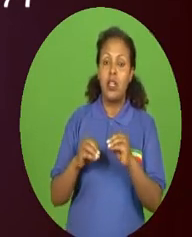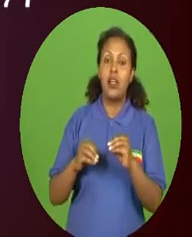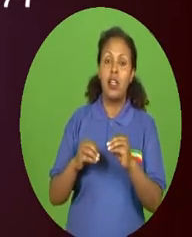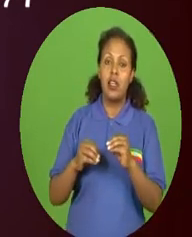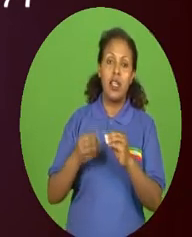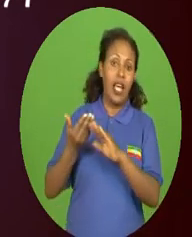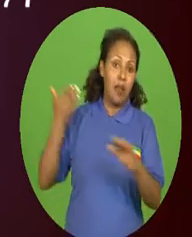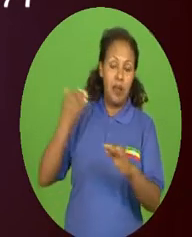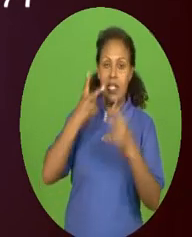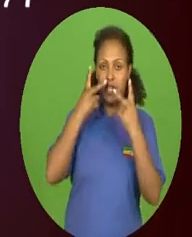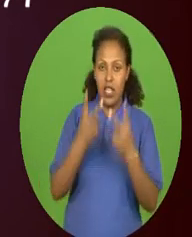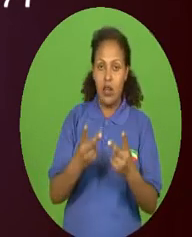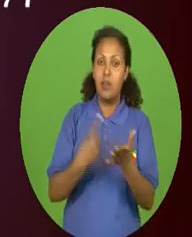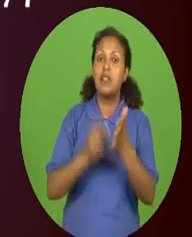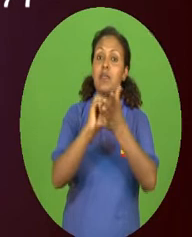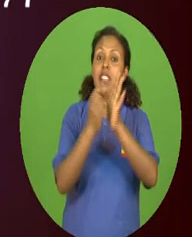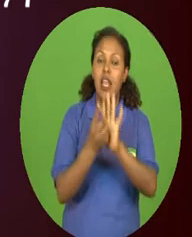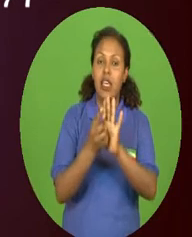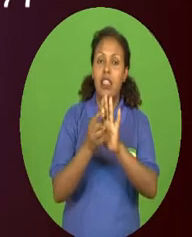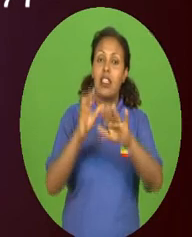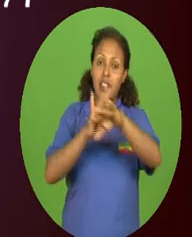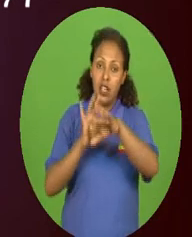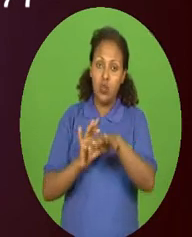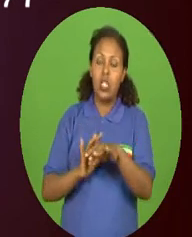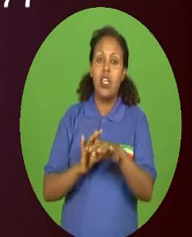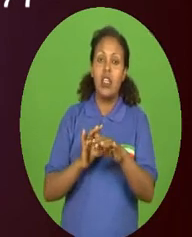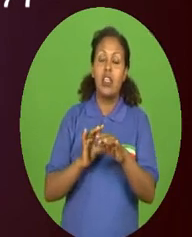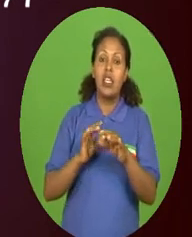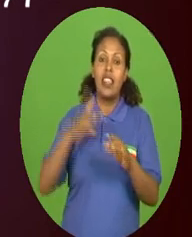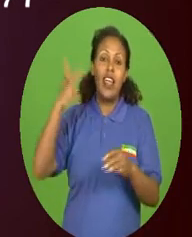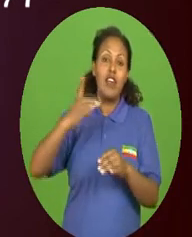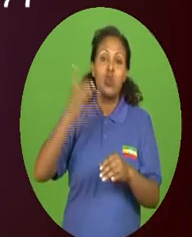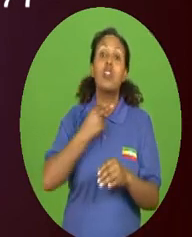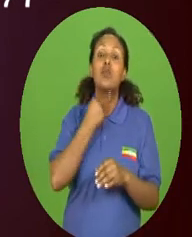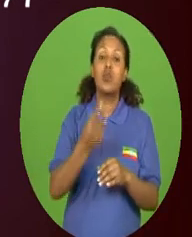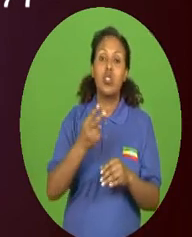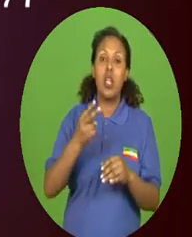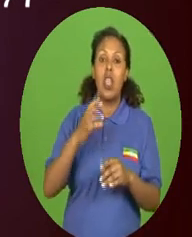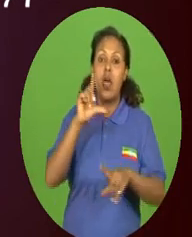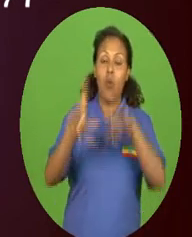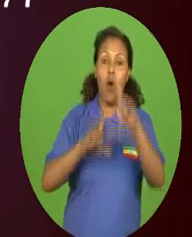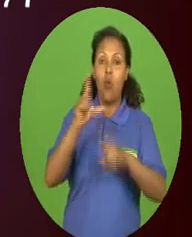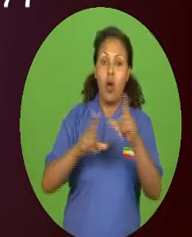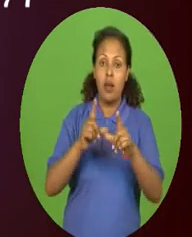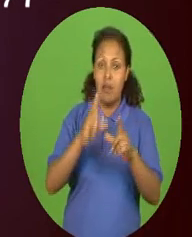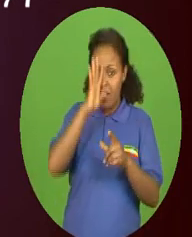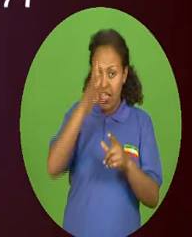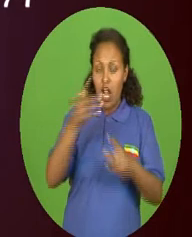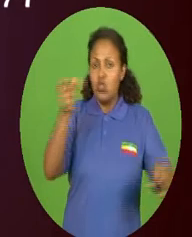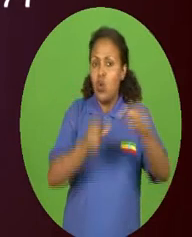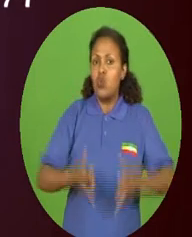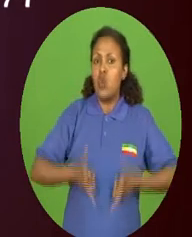ተማሪዎች ቀደም ሲል እንዳየነው በዚህ ምሳሌ የተጠቀሱት የተፈጥሮ ድምጾች ለቋንቋ